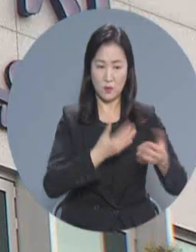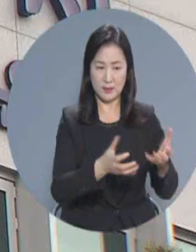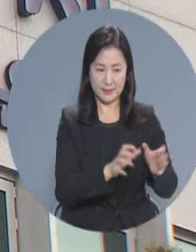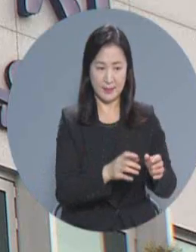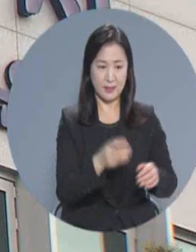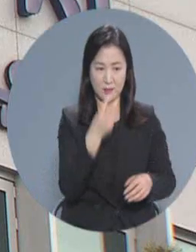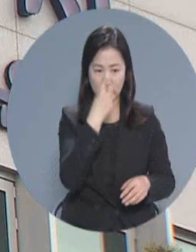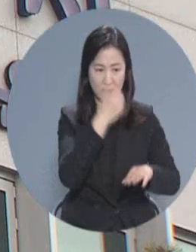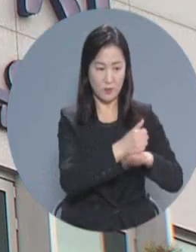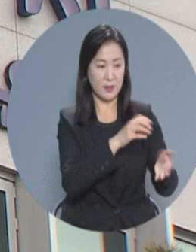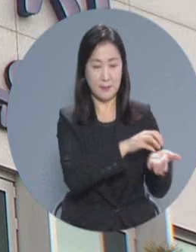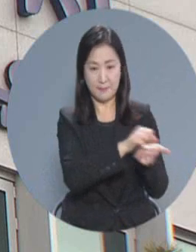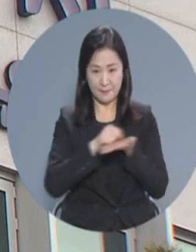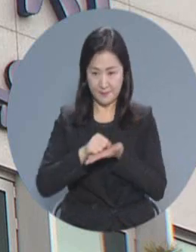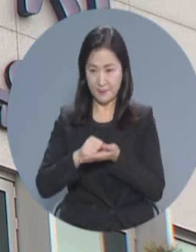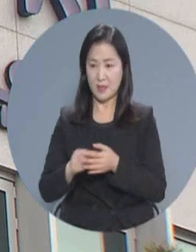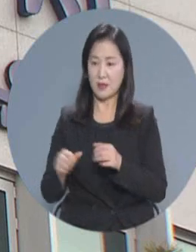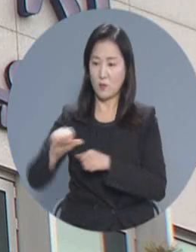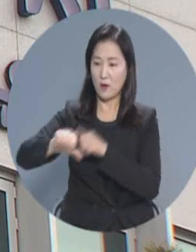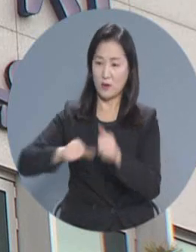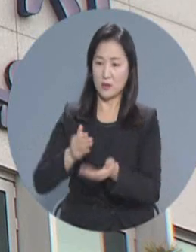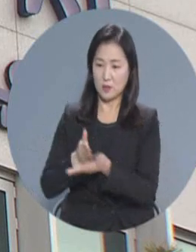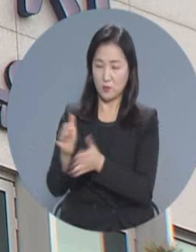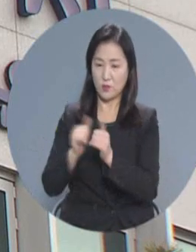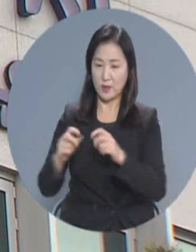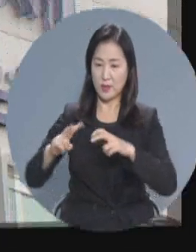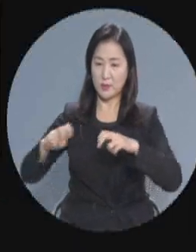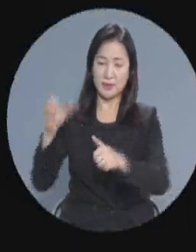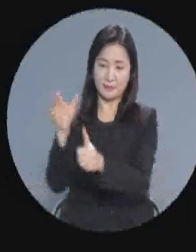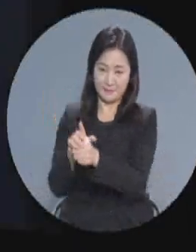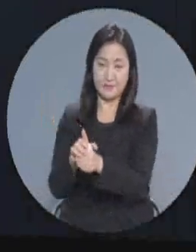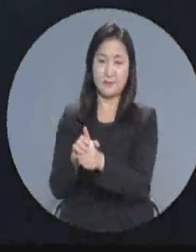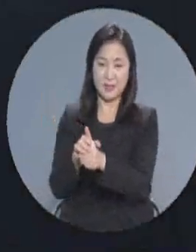받아 환경공학 전문가에게 분석을 의뢰해봤습니다.